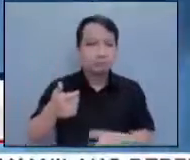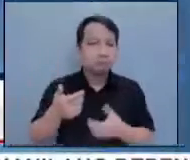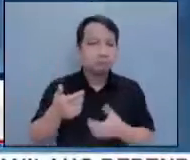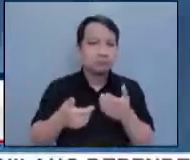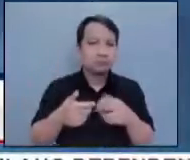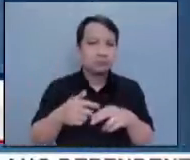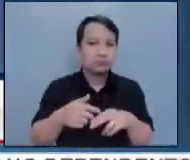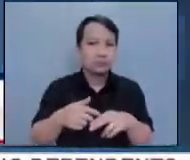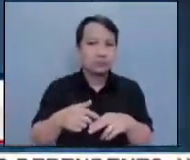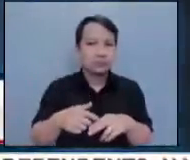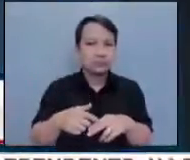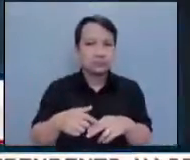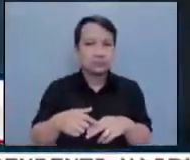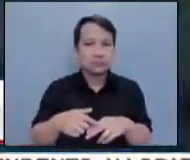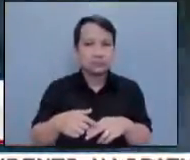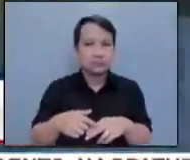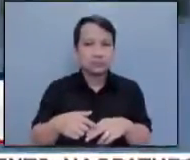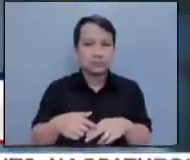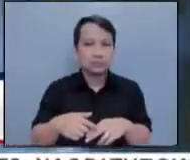competition.